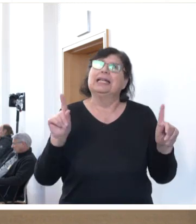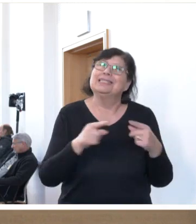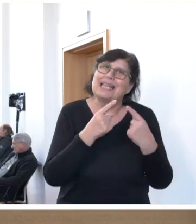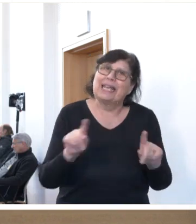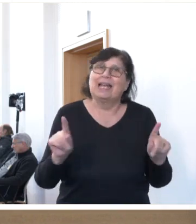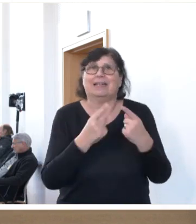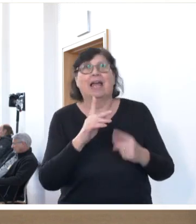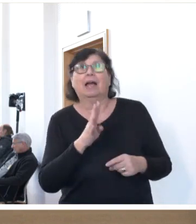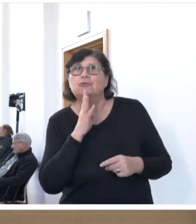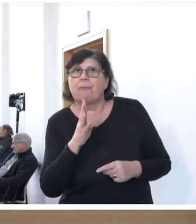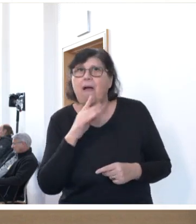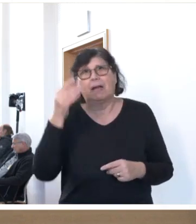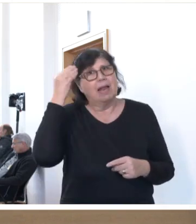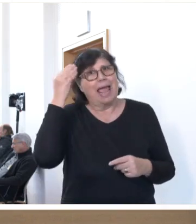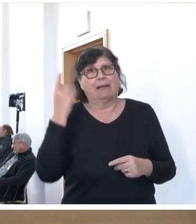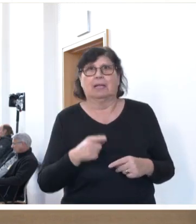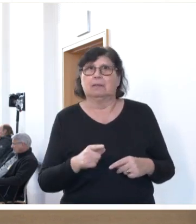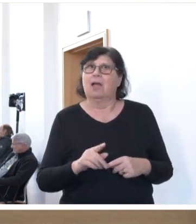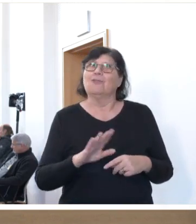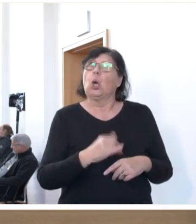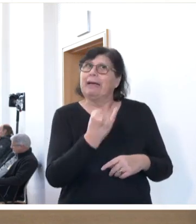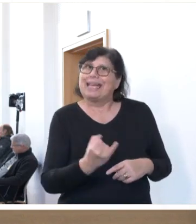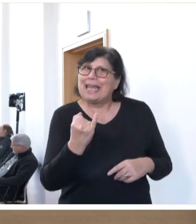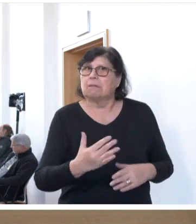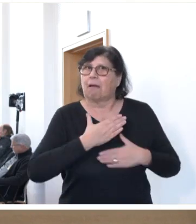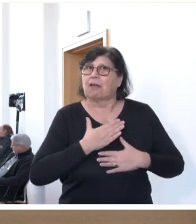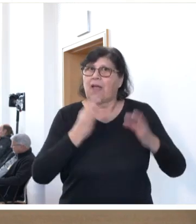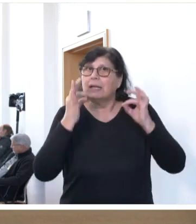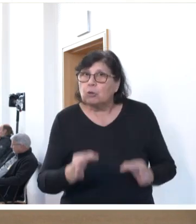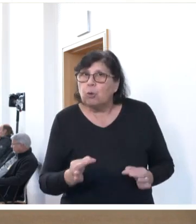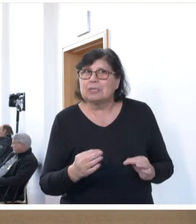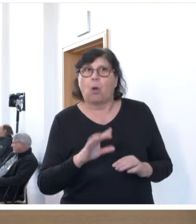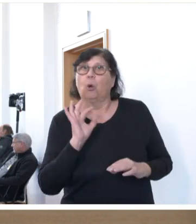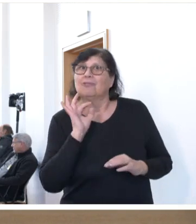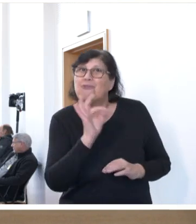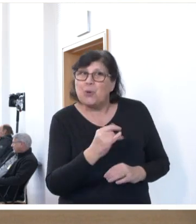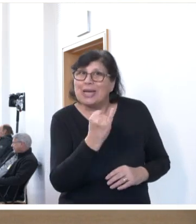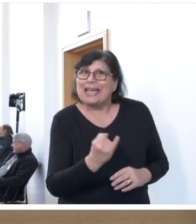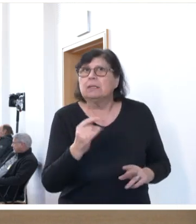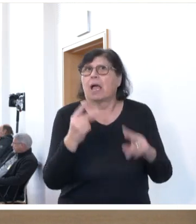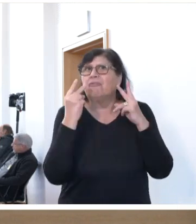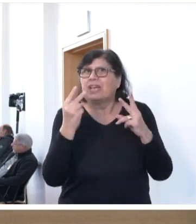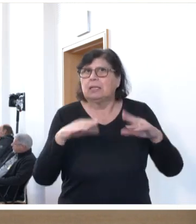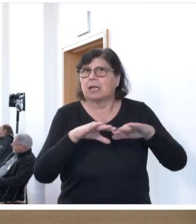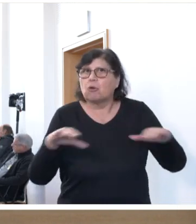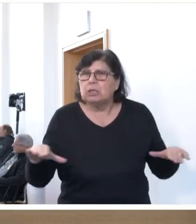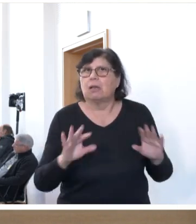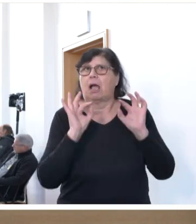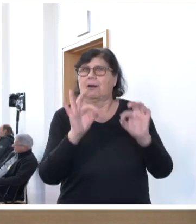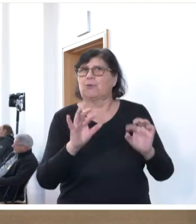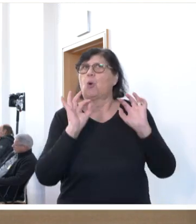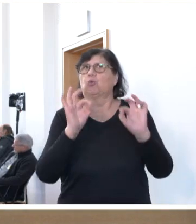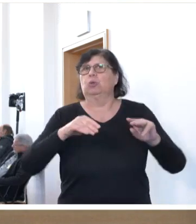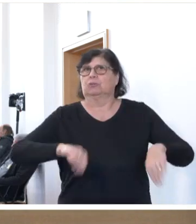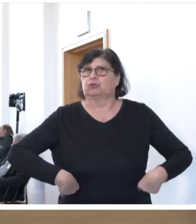erlernen, das gefällt den Kindern nicht nur, sondern es verschafft unseren Kindern wichtige Grundlagen für einen guten